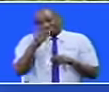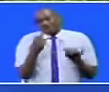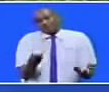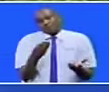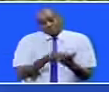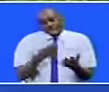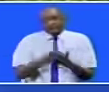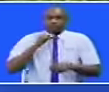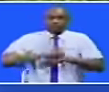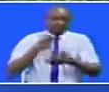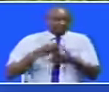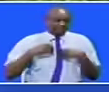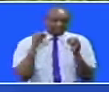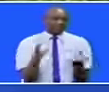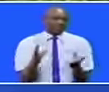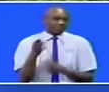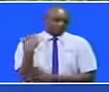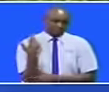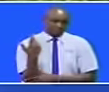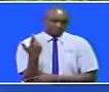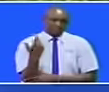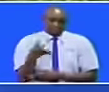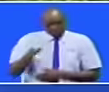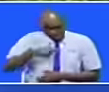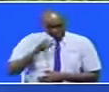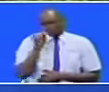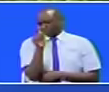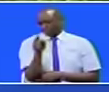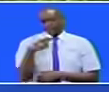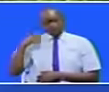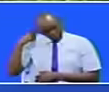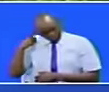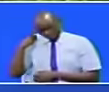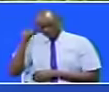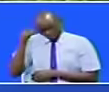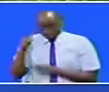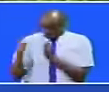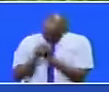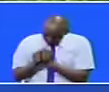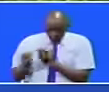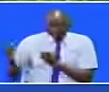the required school fees. And we got together, and we were able to